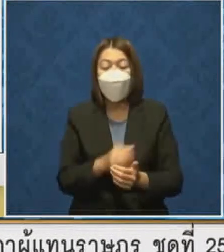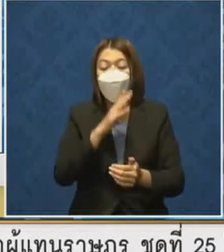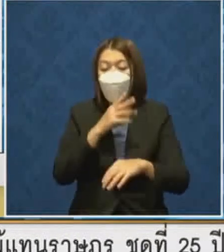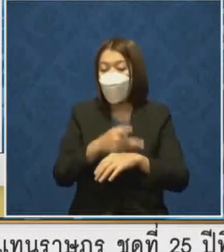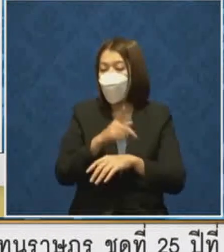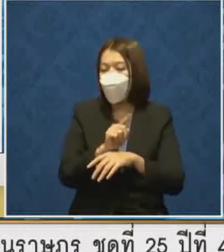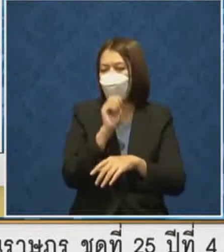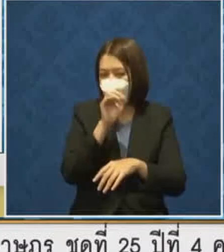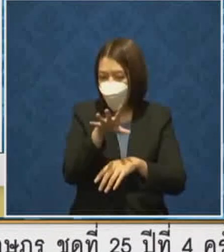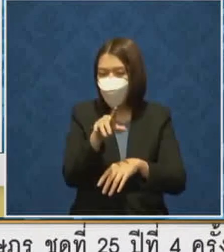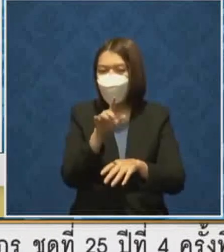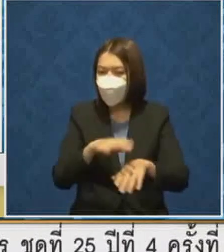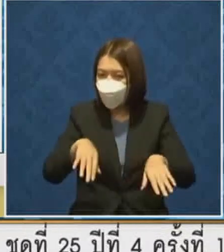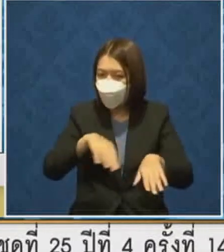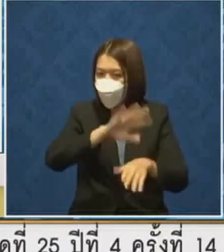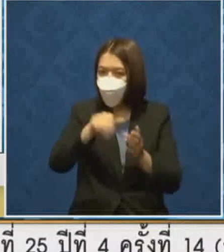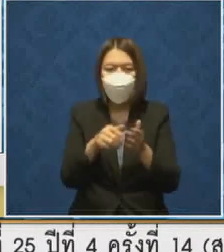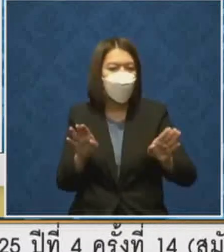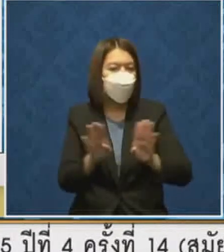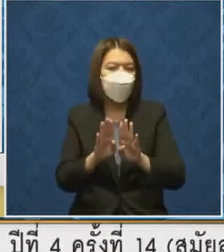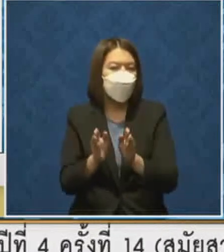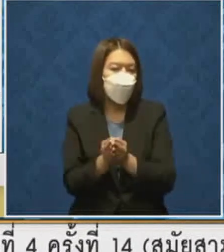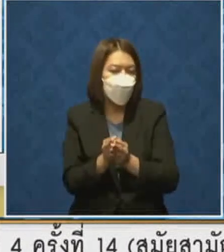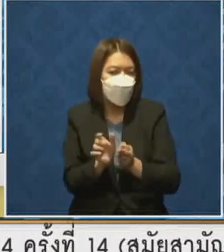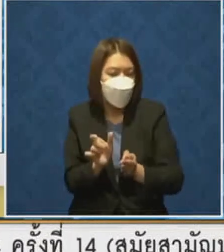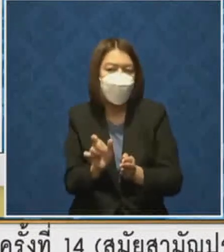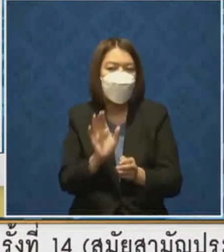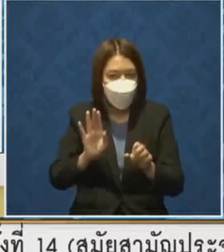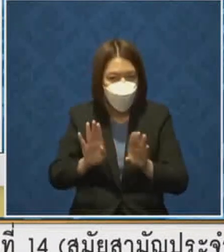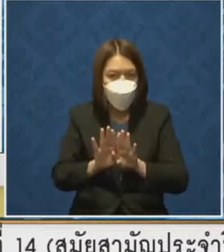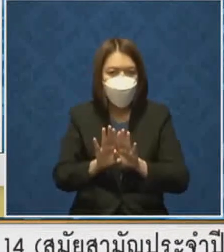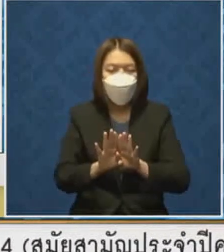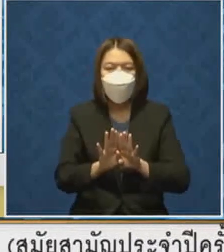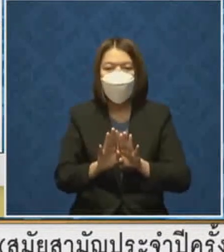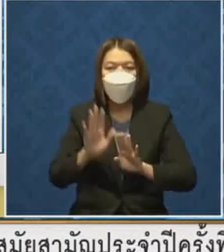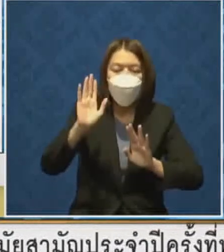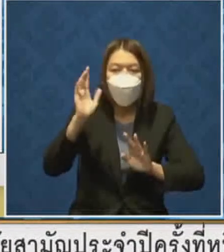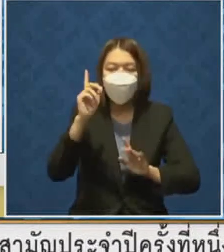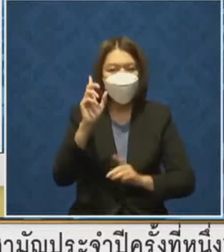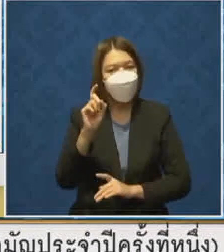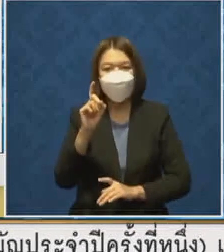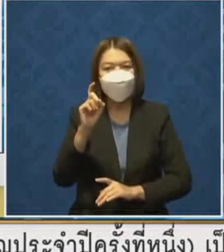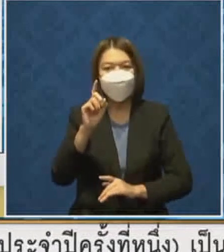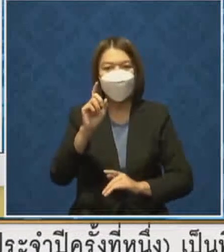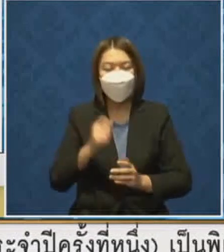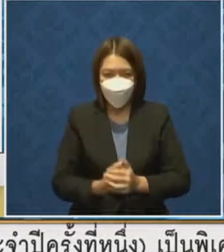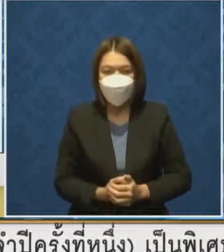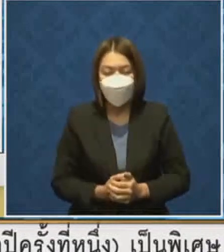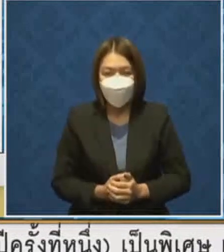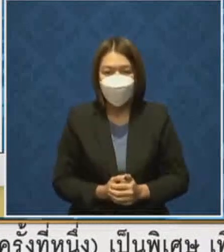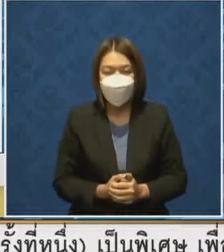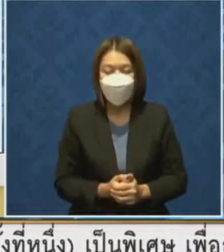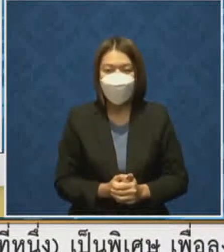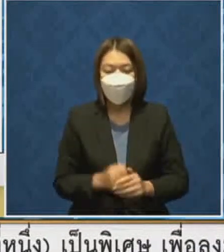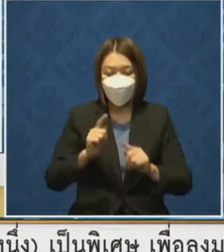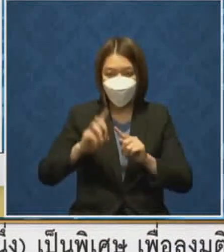ในกองทัพอากาศแล้วก็ในการท่าอากาศยานนะกลุ่มสองกลุ่มที่สมากินกันอย่างบ้างข้างร่ำรวย